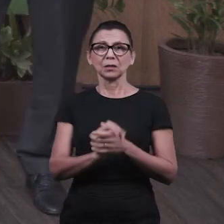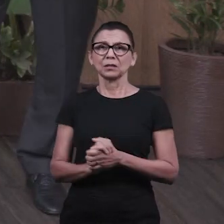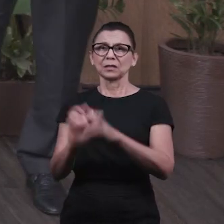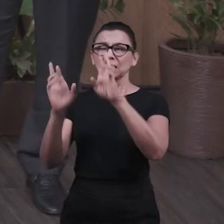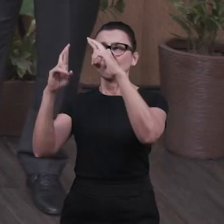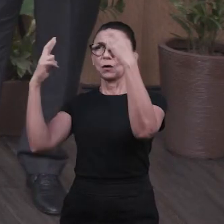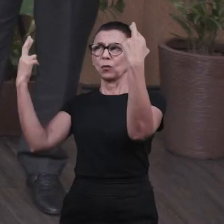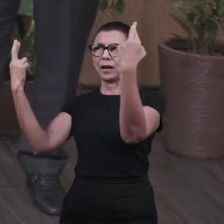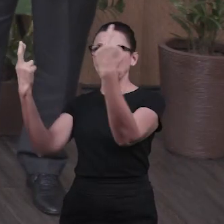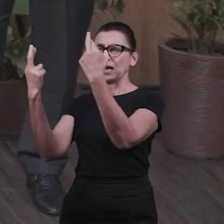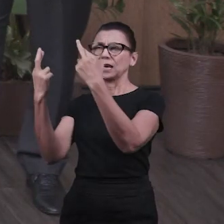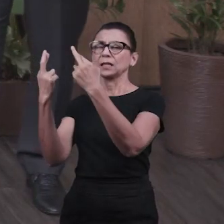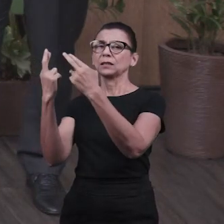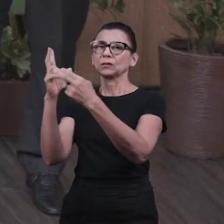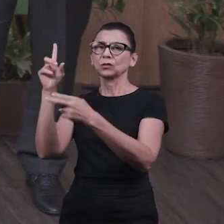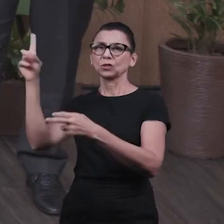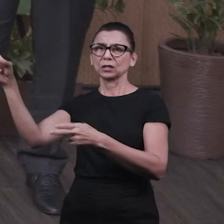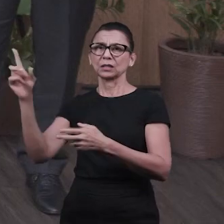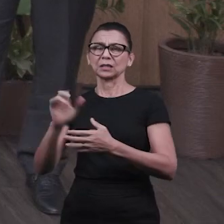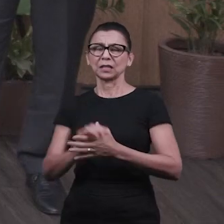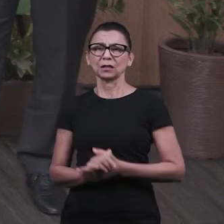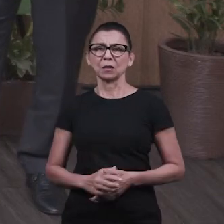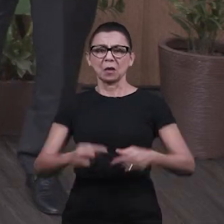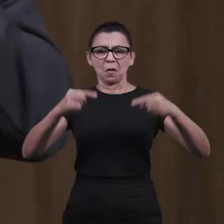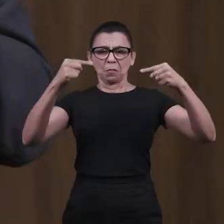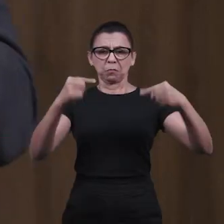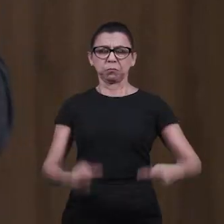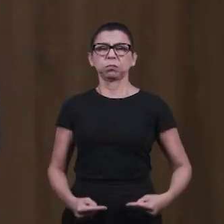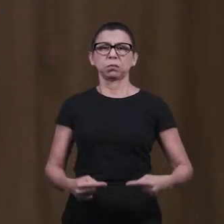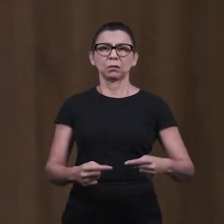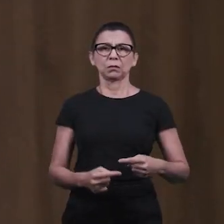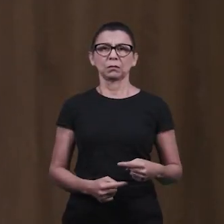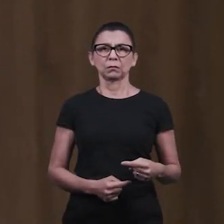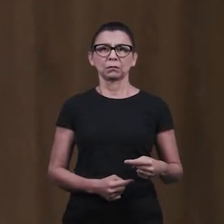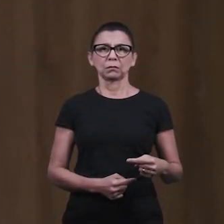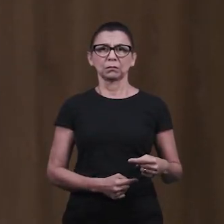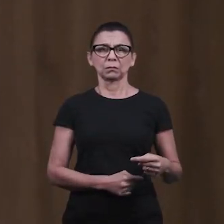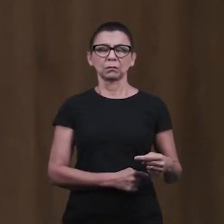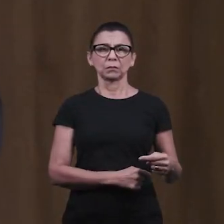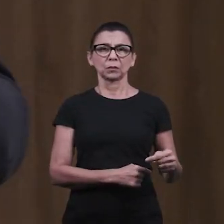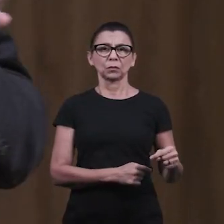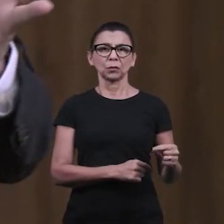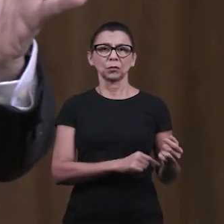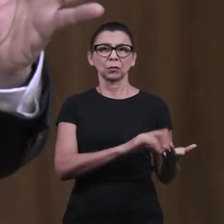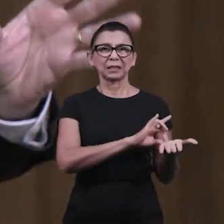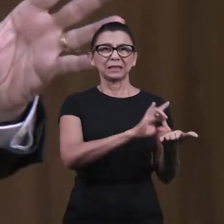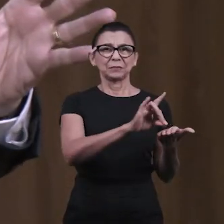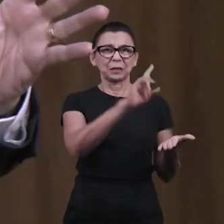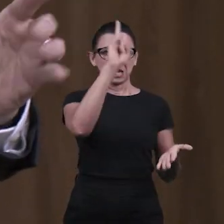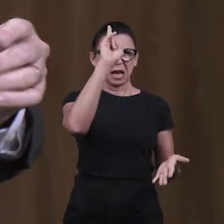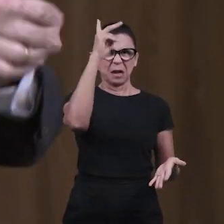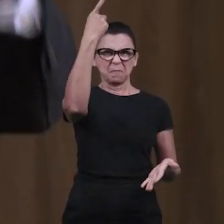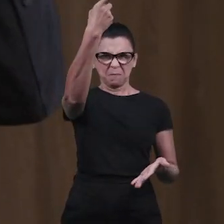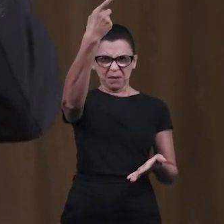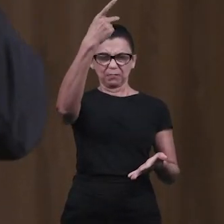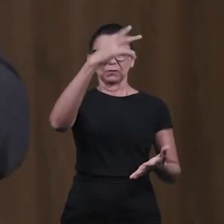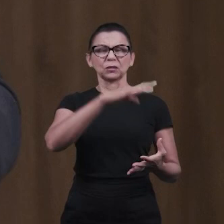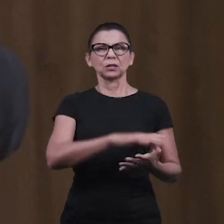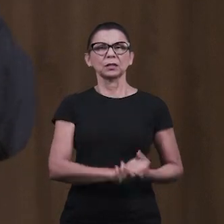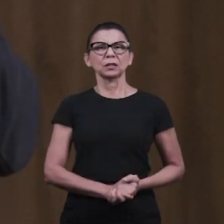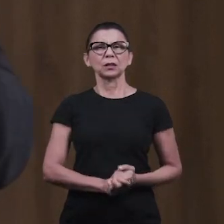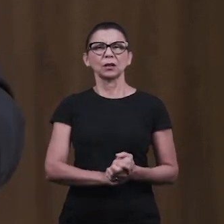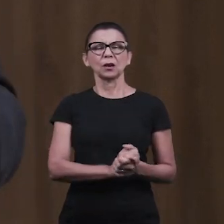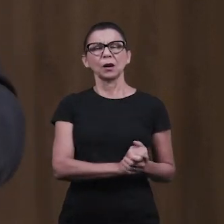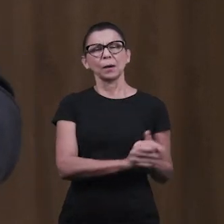en rébellion au projet de Dieu. Et cela, observez bien, c'est passé des siècles